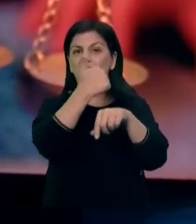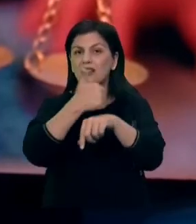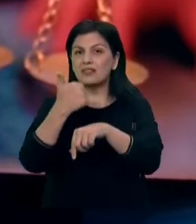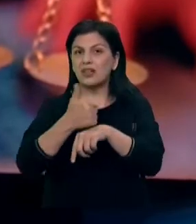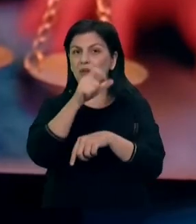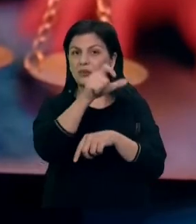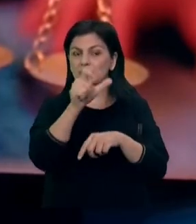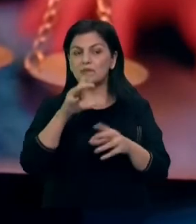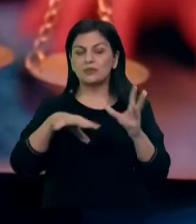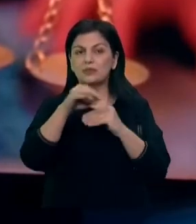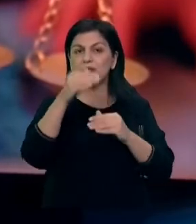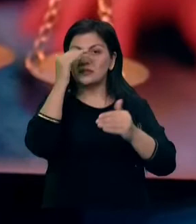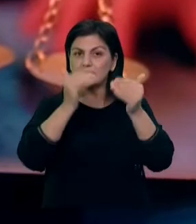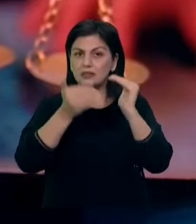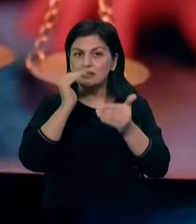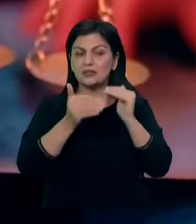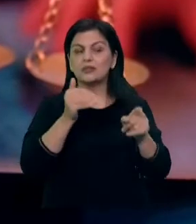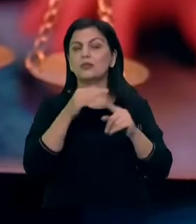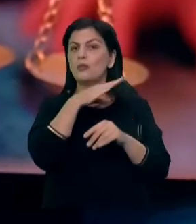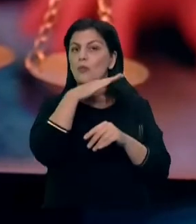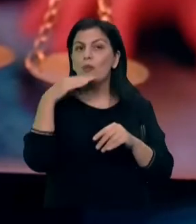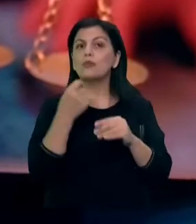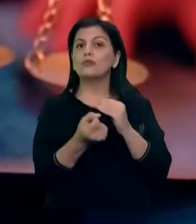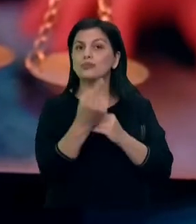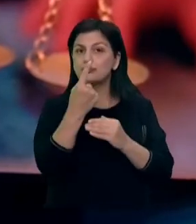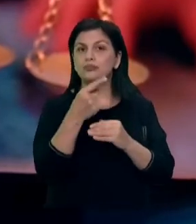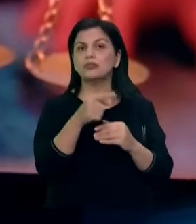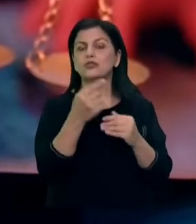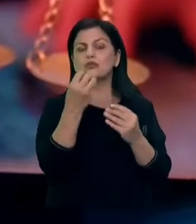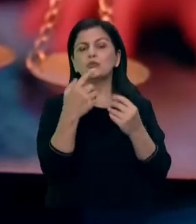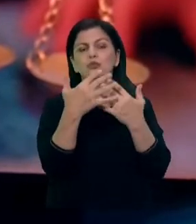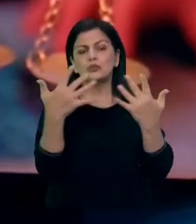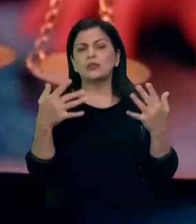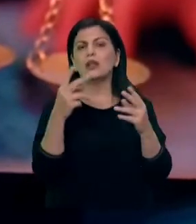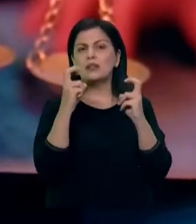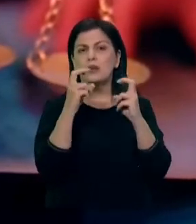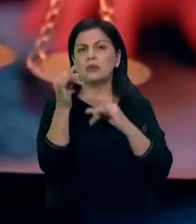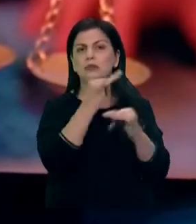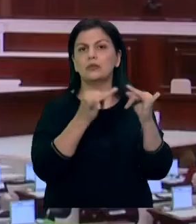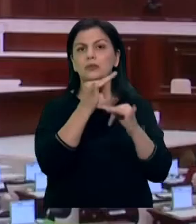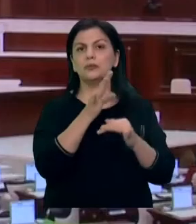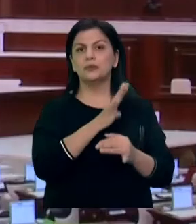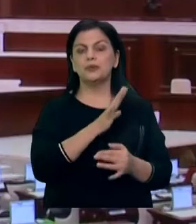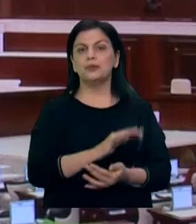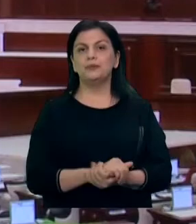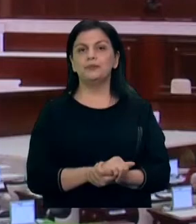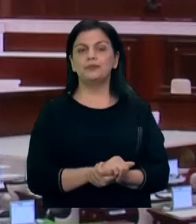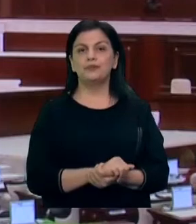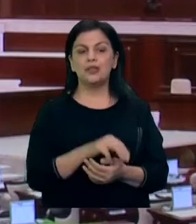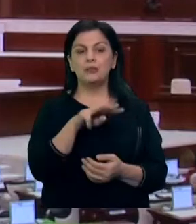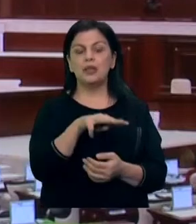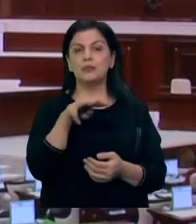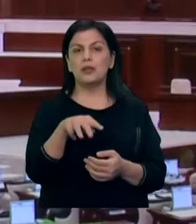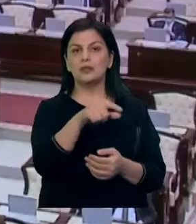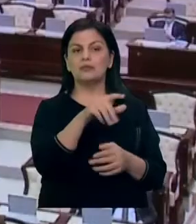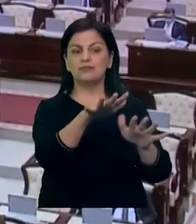işlərinə məsuliyyətsizlikdə günahkar biliblər. İclasda başqa məsələlərə də toxunulub. Milli Məclisin